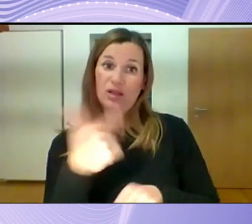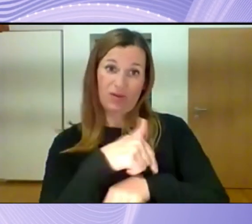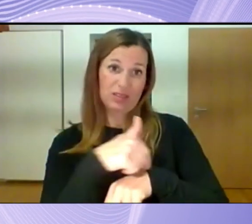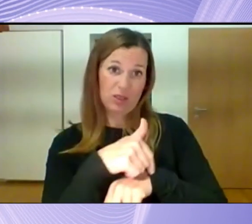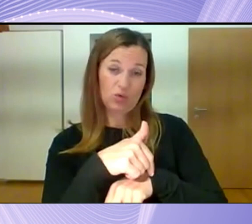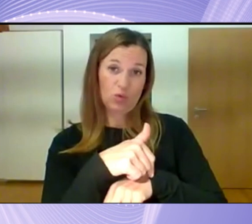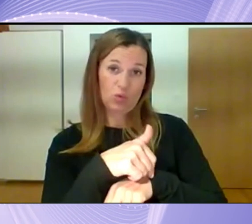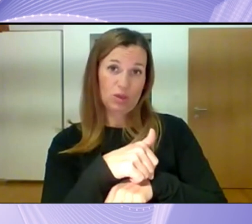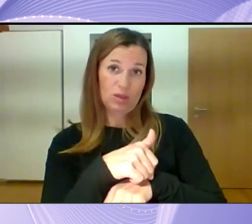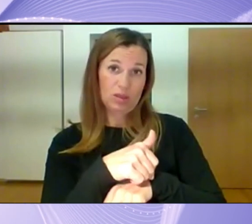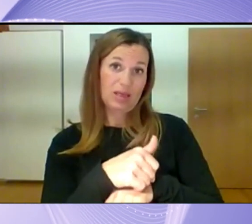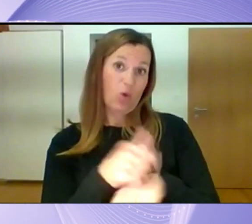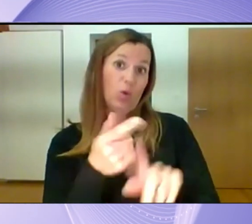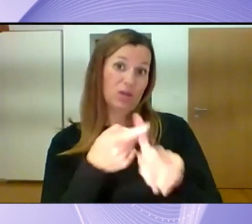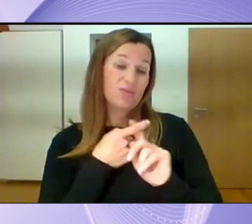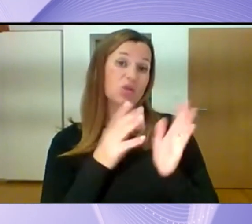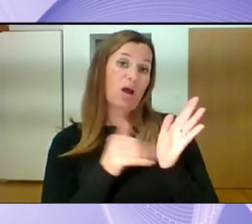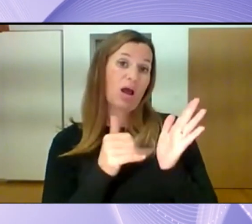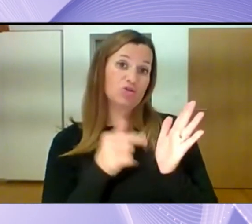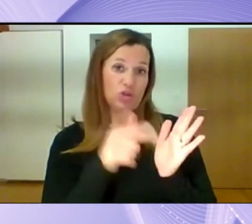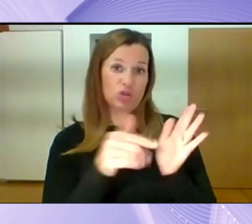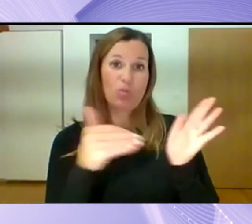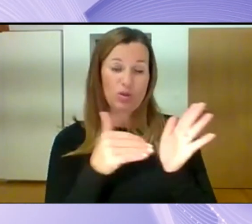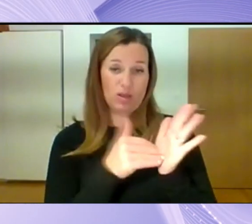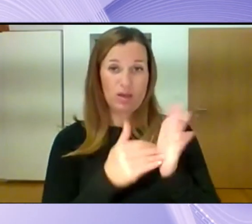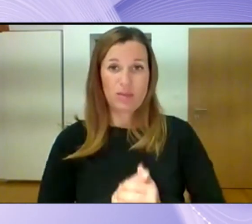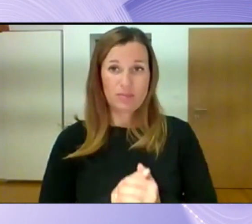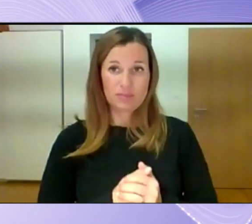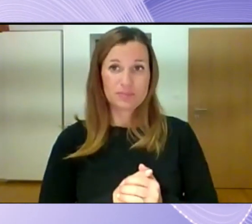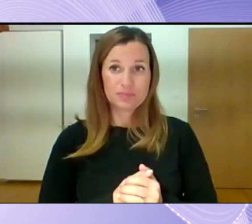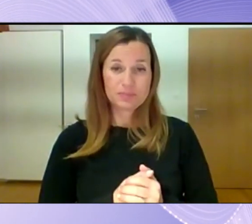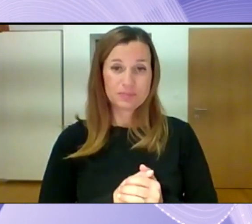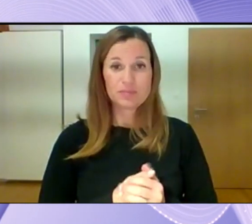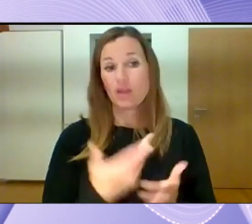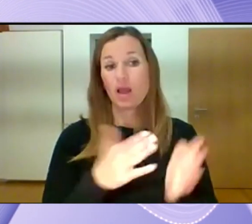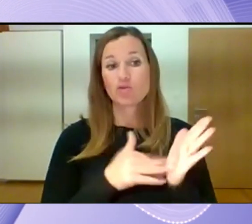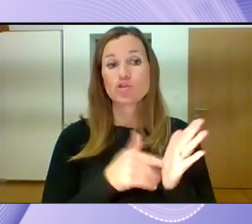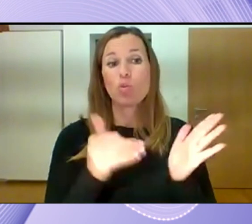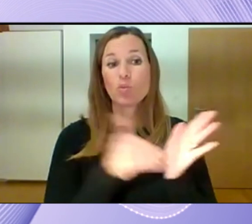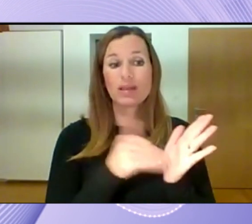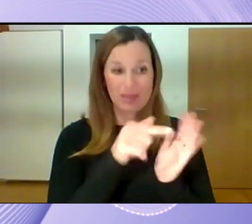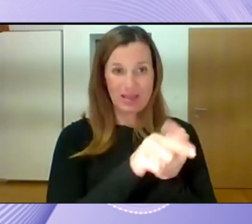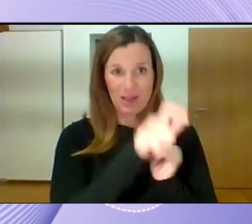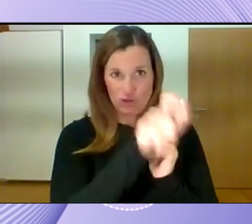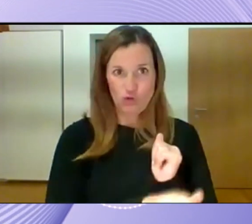glede na to, kakšne so potrebe tega človeka, za katerega skrbimo.